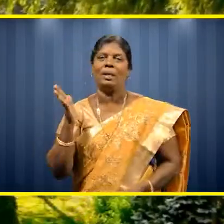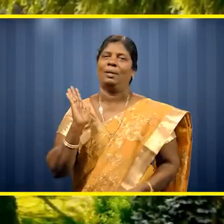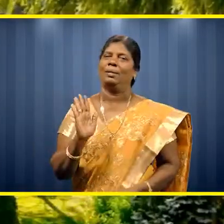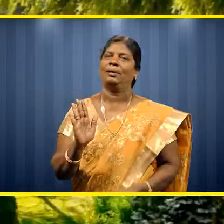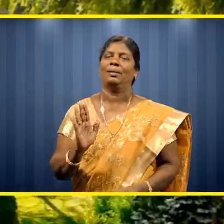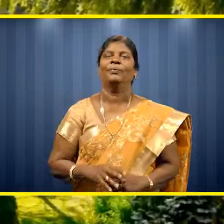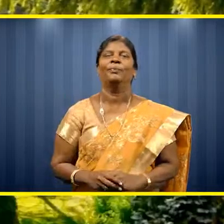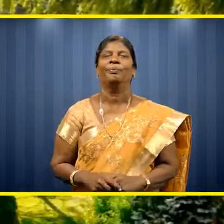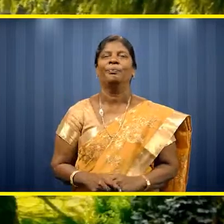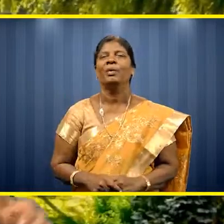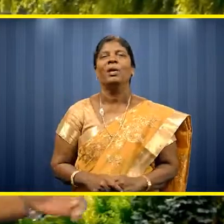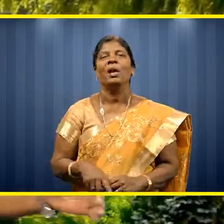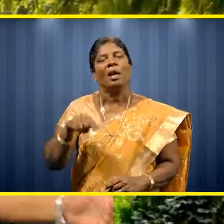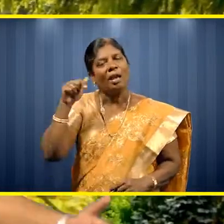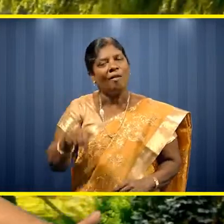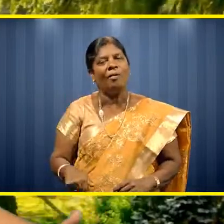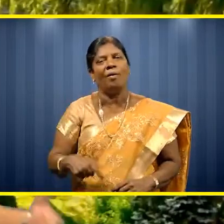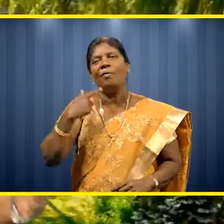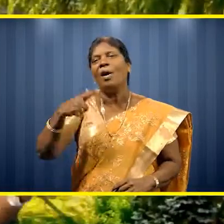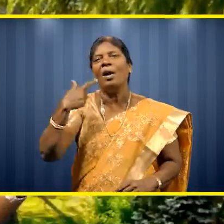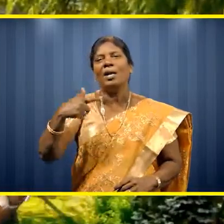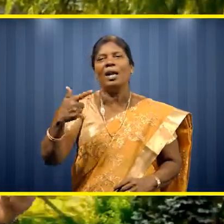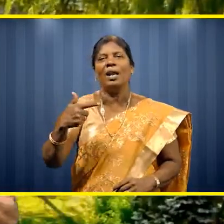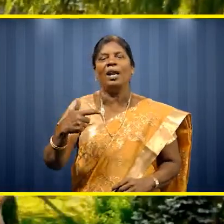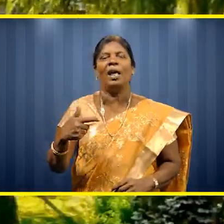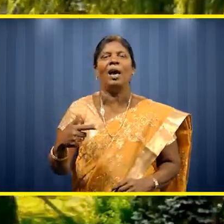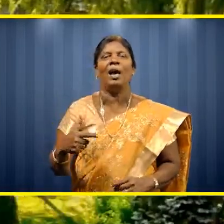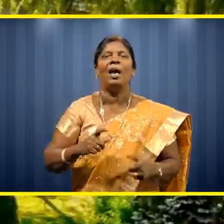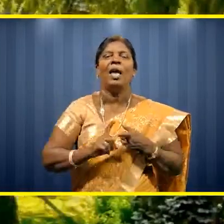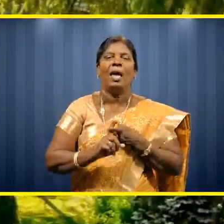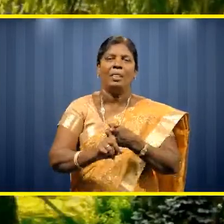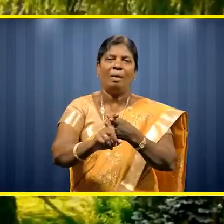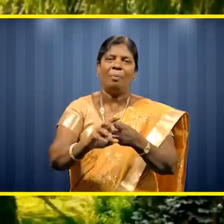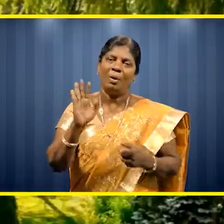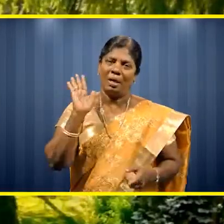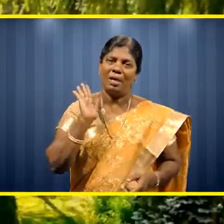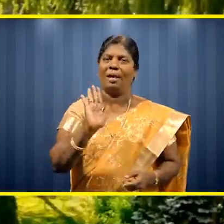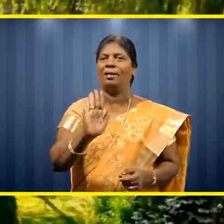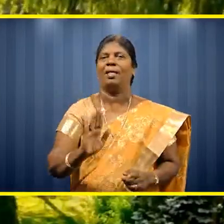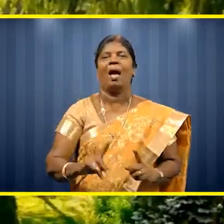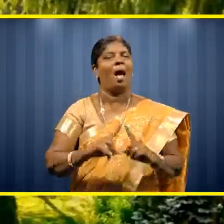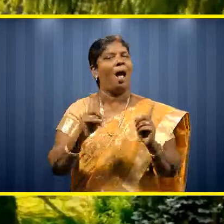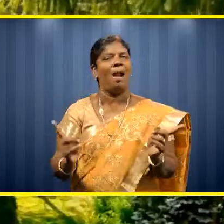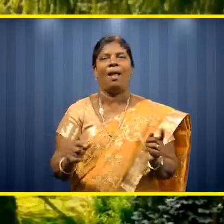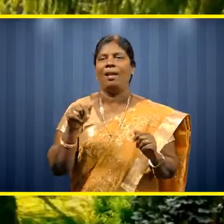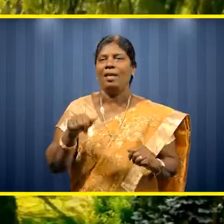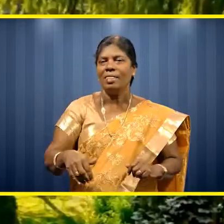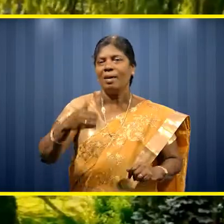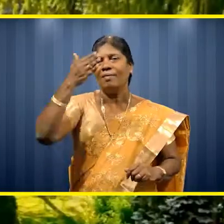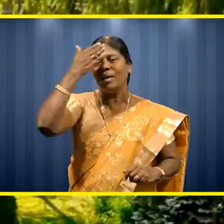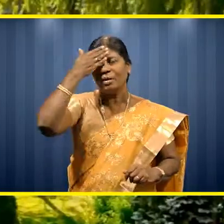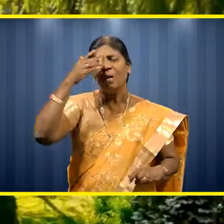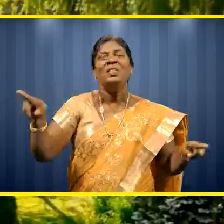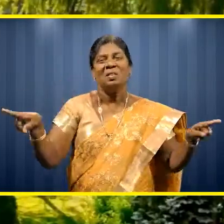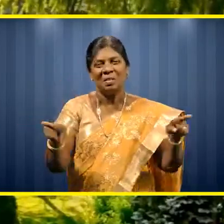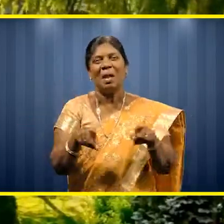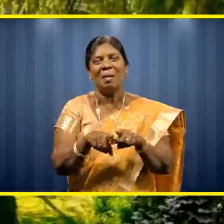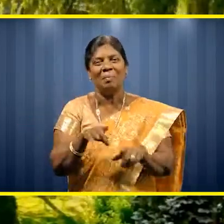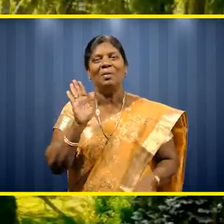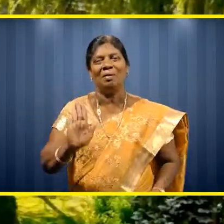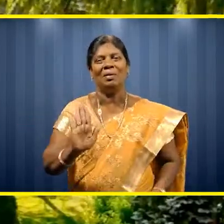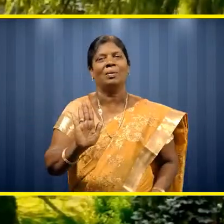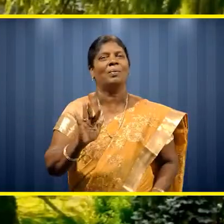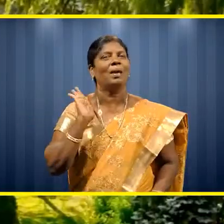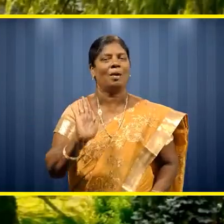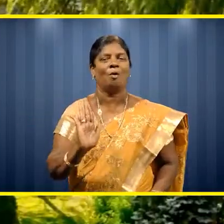சந்தித்தோம், இவ்வளவு வாழ்வின் சிரமங்களை எதிர்கொண்டோம். ஆனால் இந்த வருடம் அப்படியே தான்